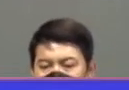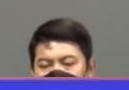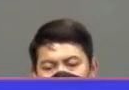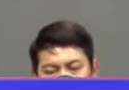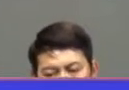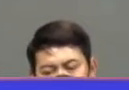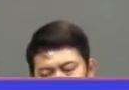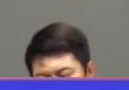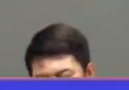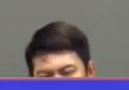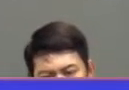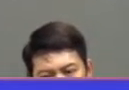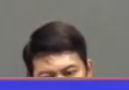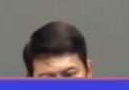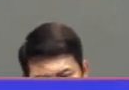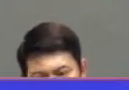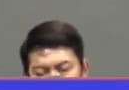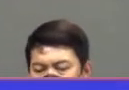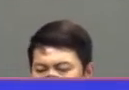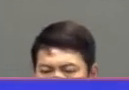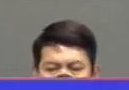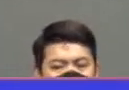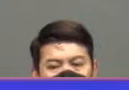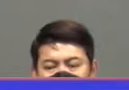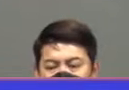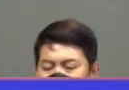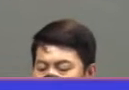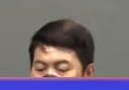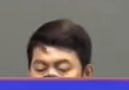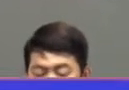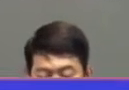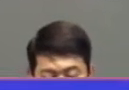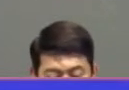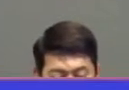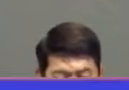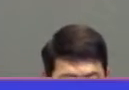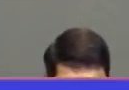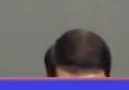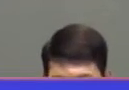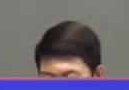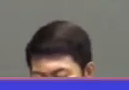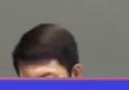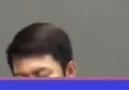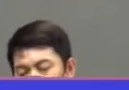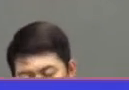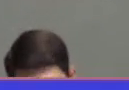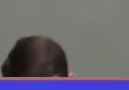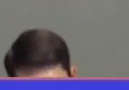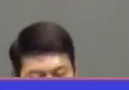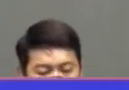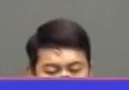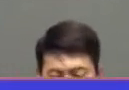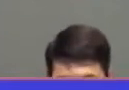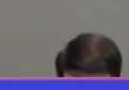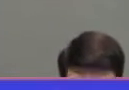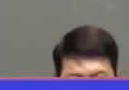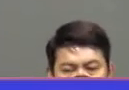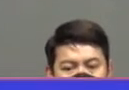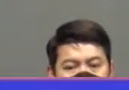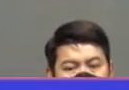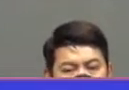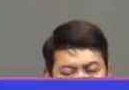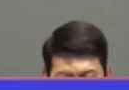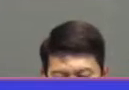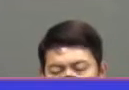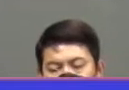ละ200บาทต่อคนค่ะ เ ป็นเวลา2เดือนเหมือนกันคือเริ่ม1กันยายนไปสิ้นสุด31ตุลาคมนี้ค่ะเ